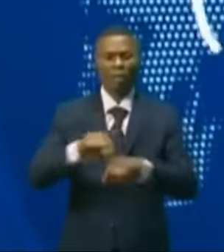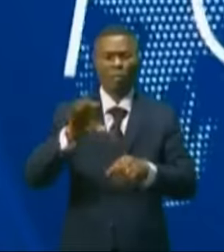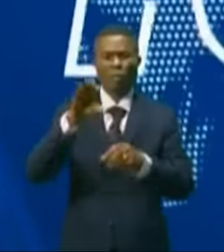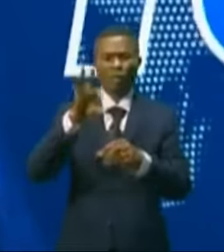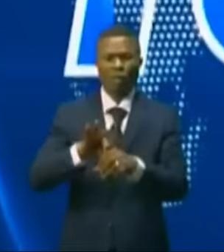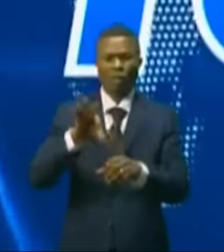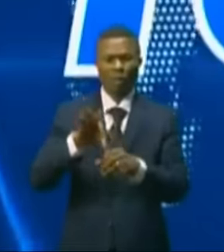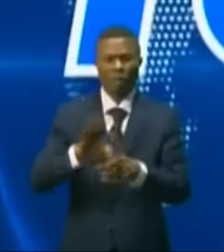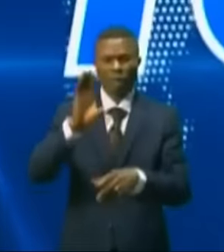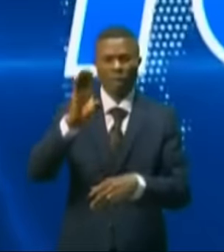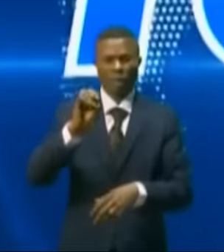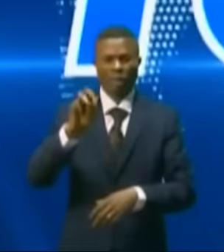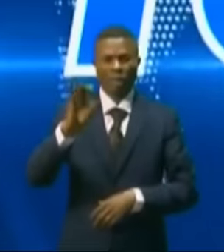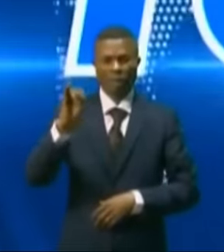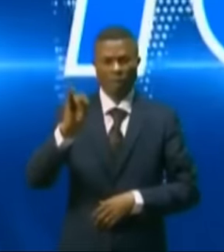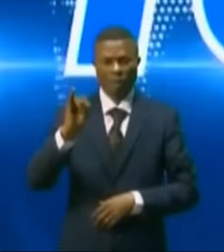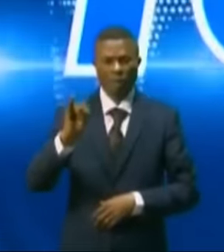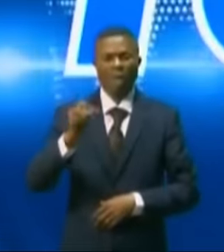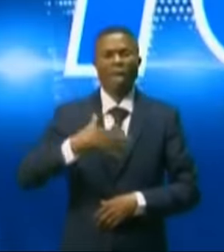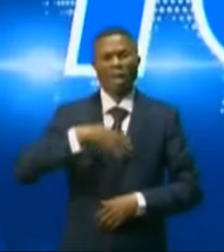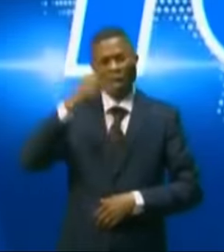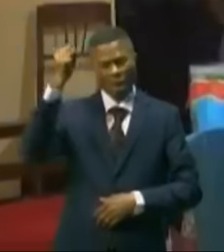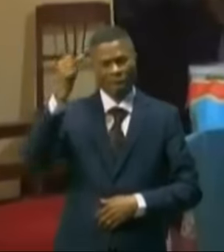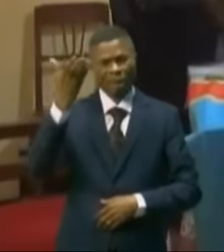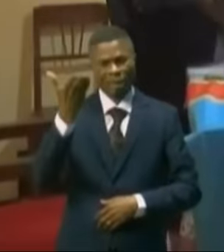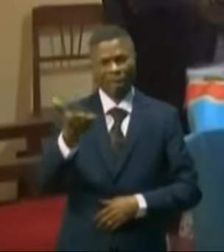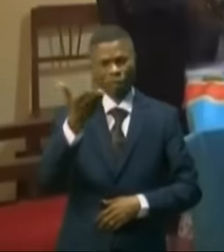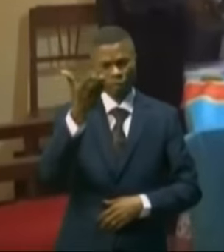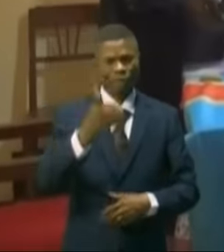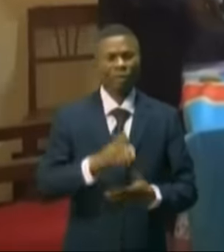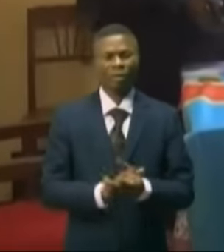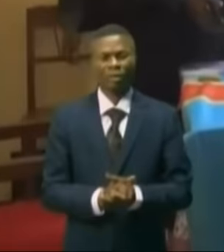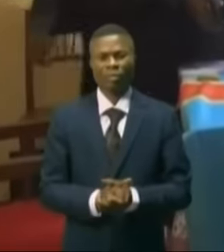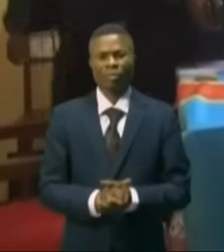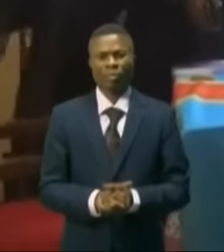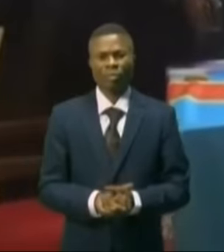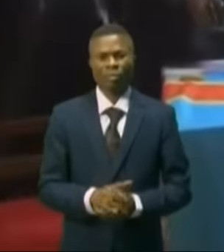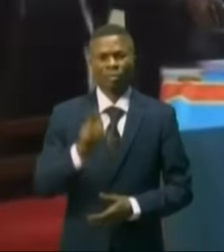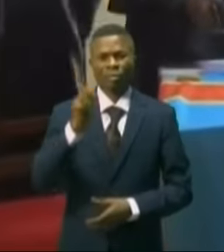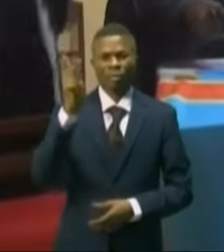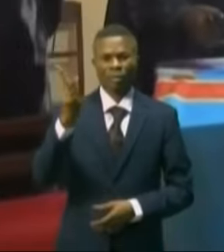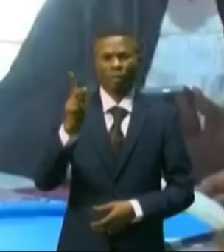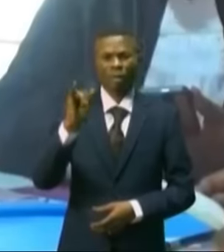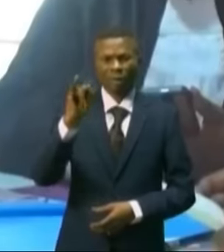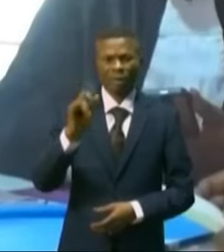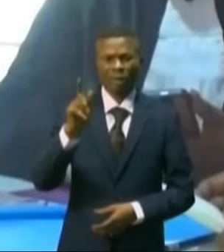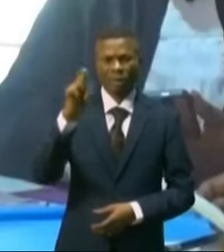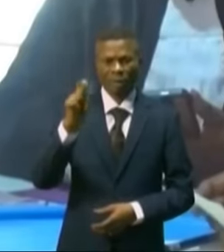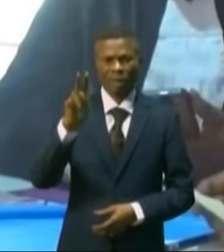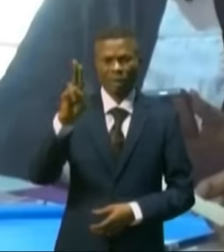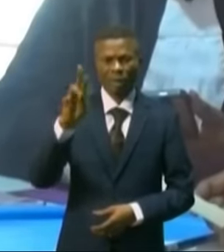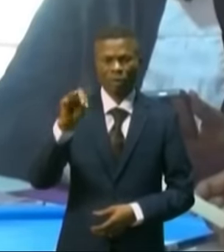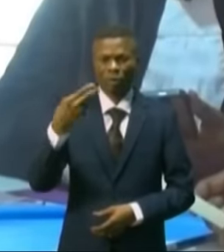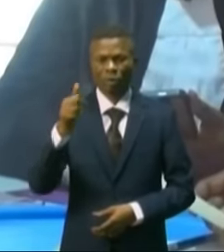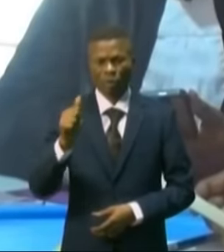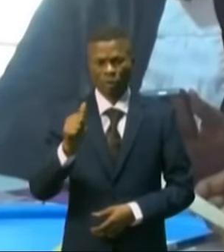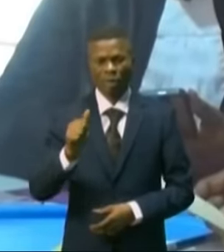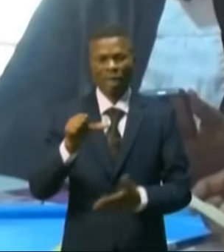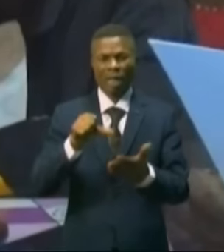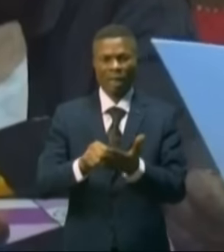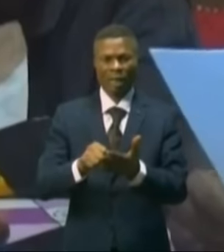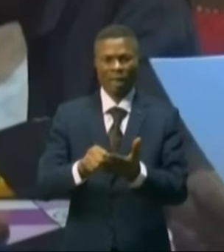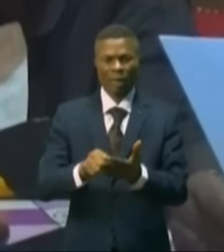Christian Kitungwa a remporté cette bataille. La Cour d'appel du Tanganyika, saisie sur la requête